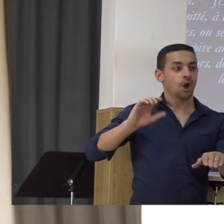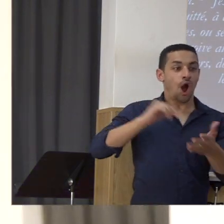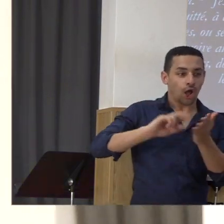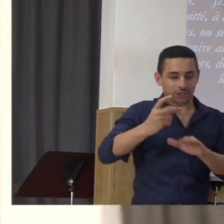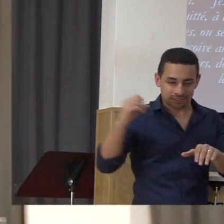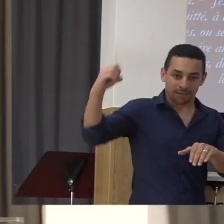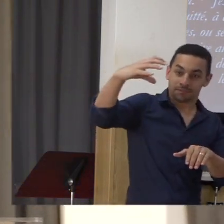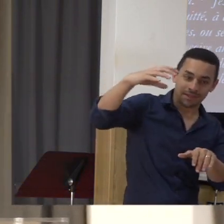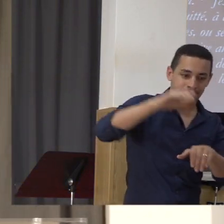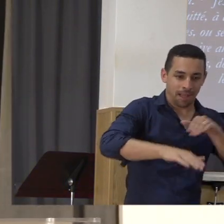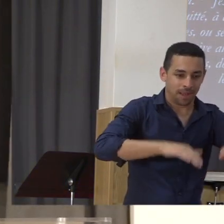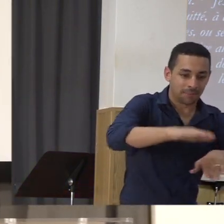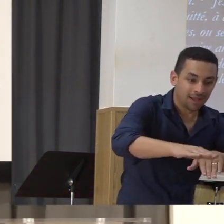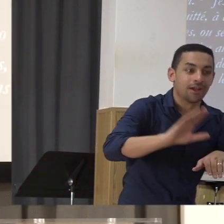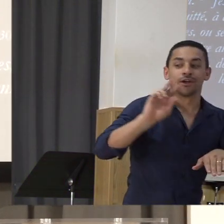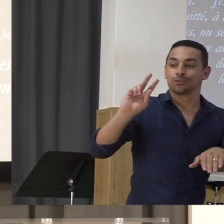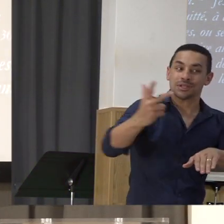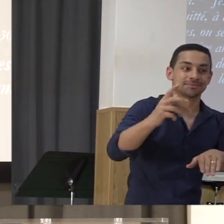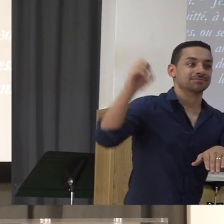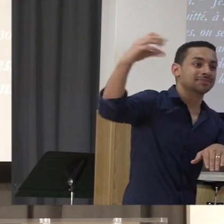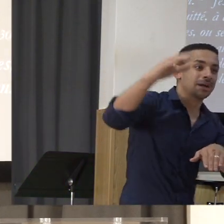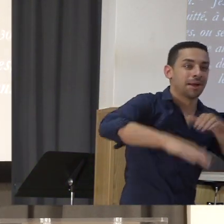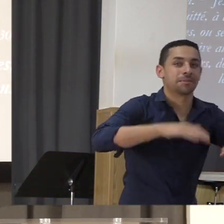Juste 2 ou 3, là où je peux marcher, dans l'immédiat.